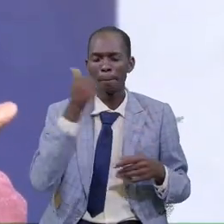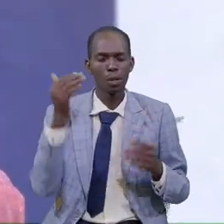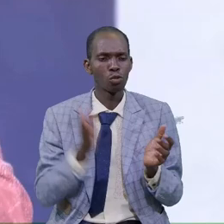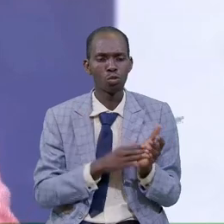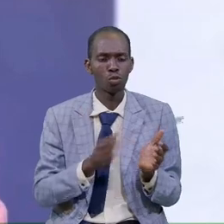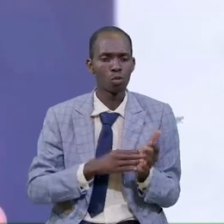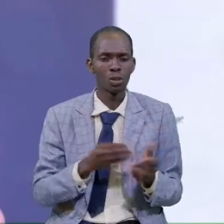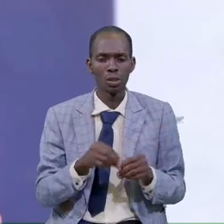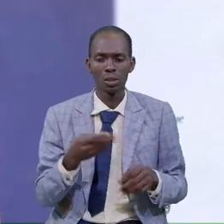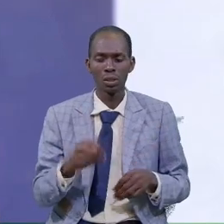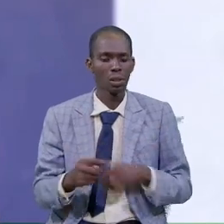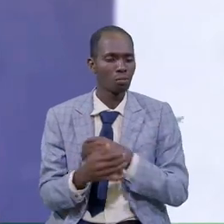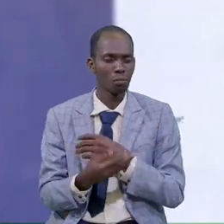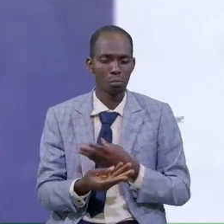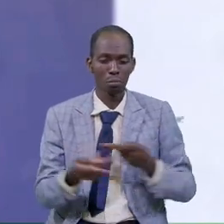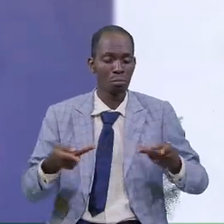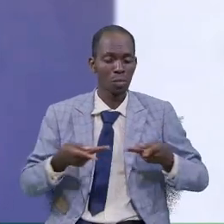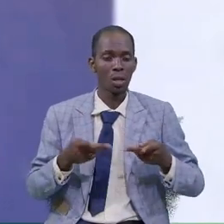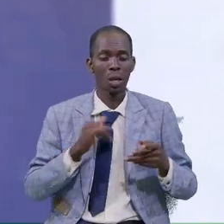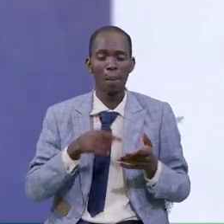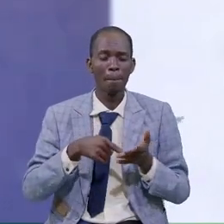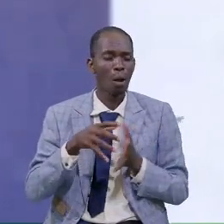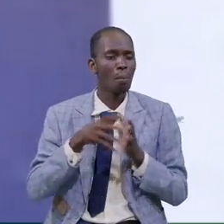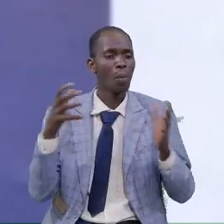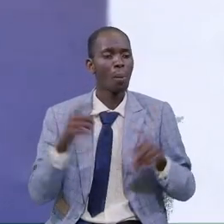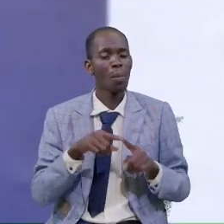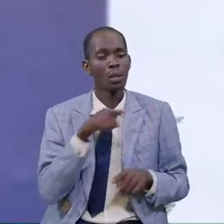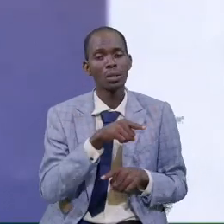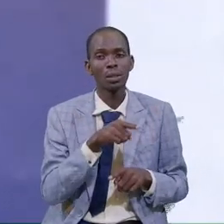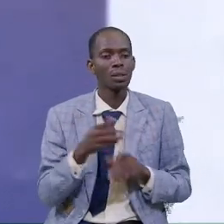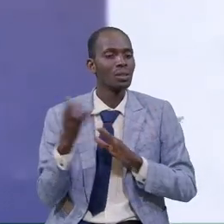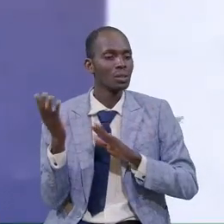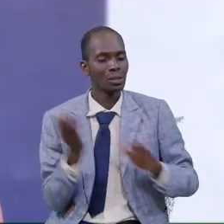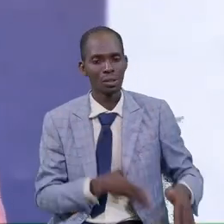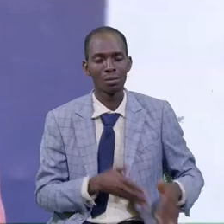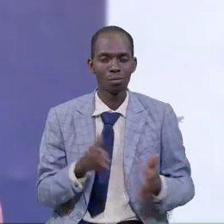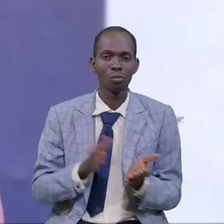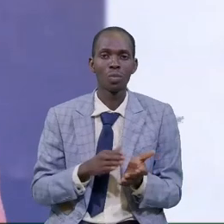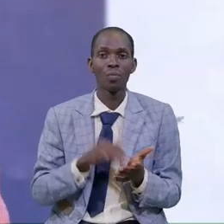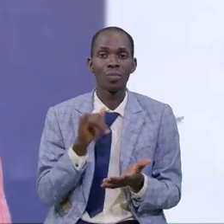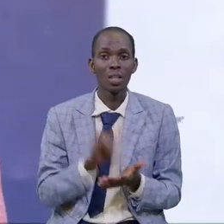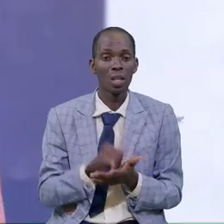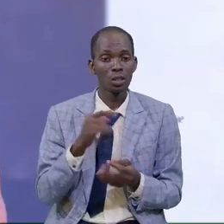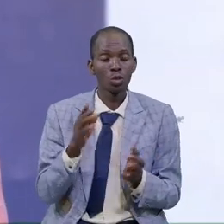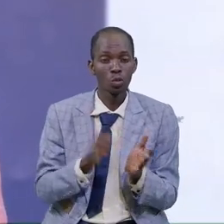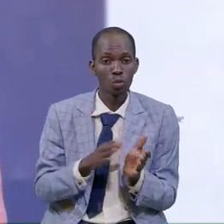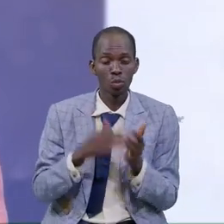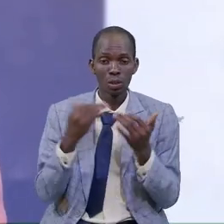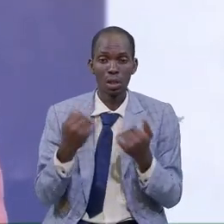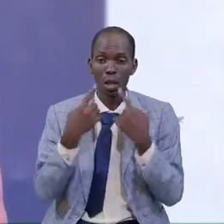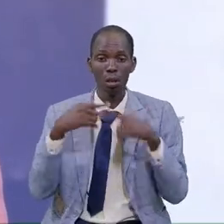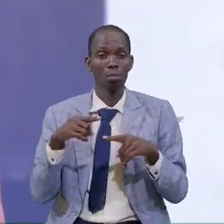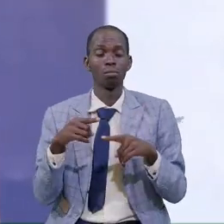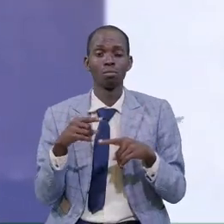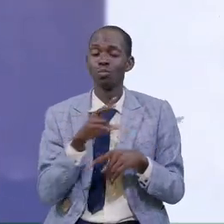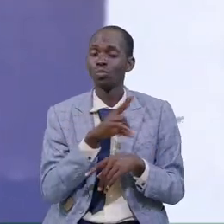payé beaucoup d'argent. Et il a été renvoyé. L'école a dit même, c'est